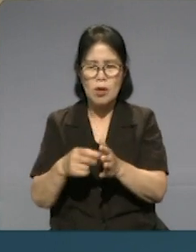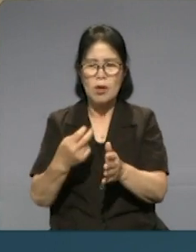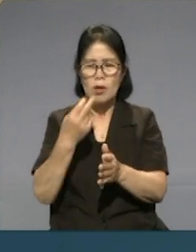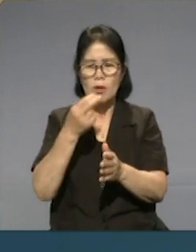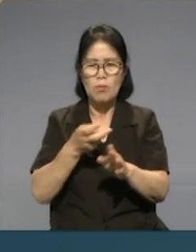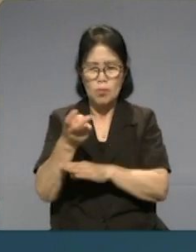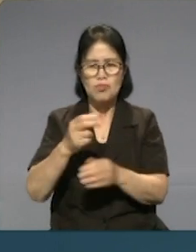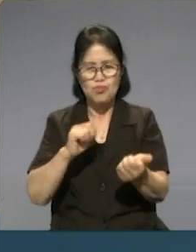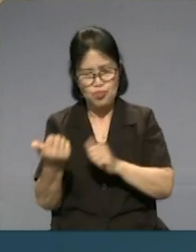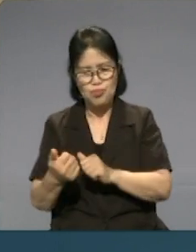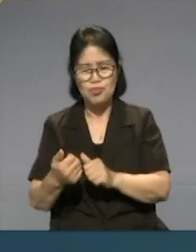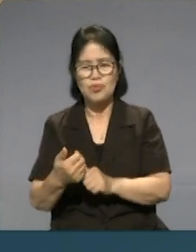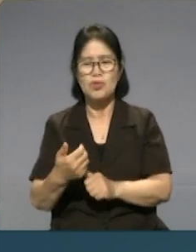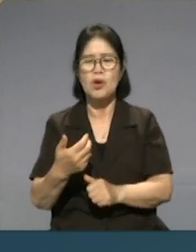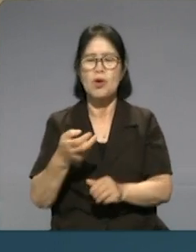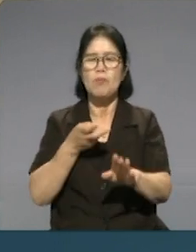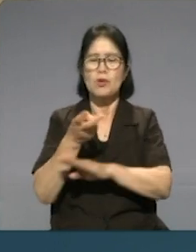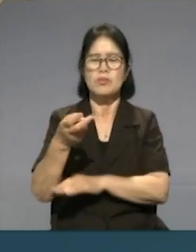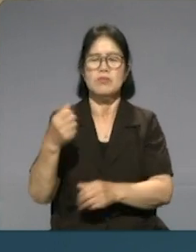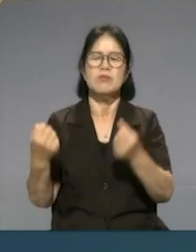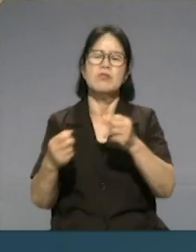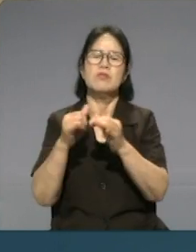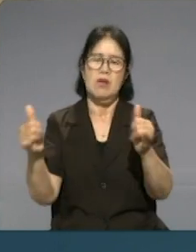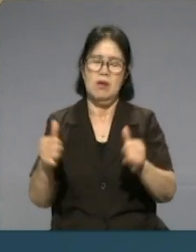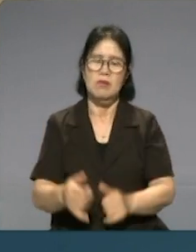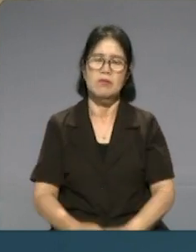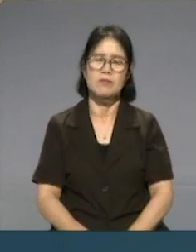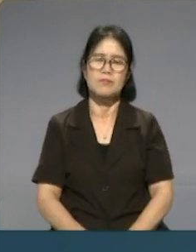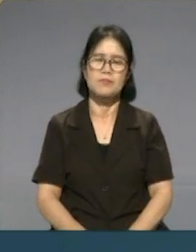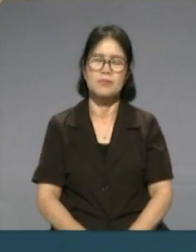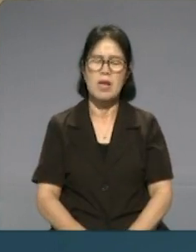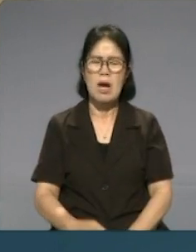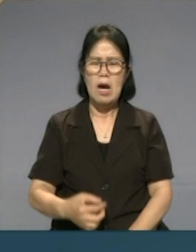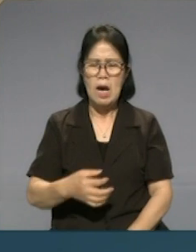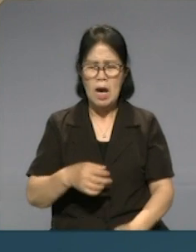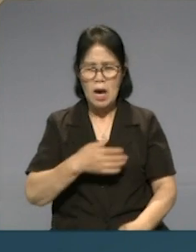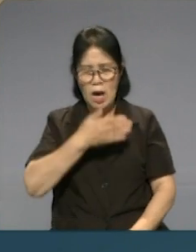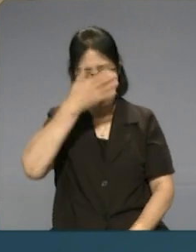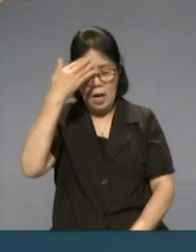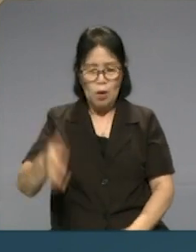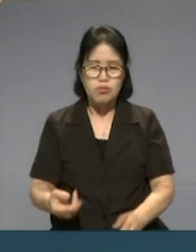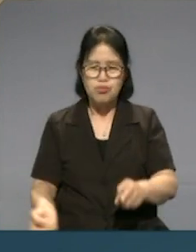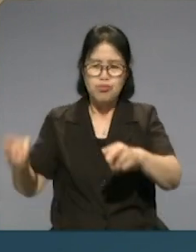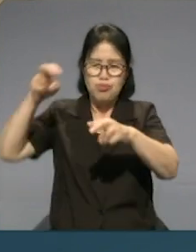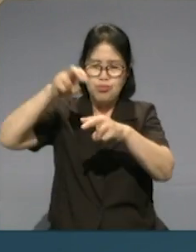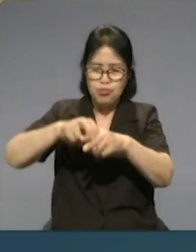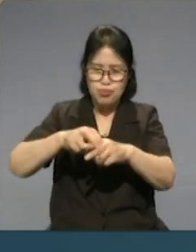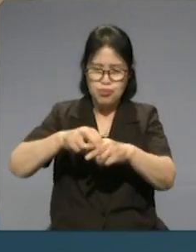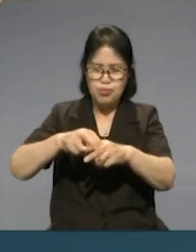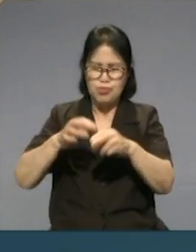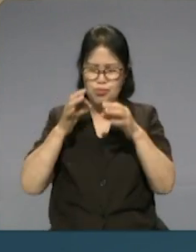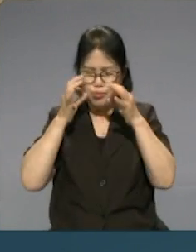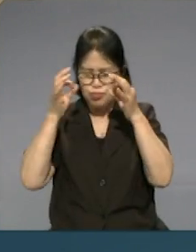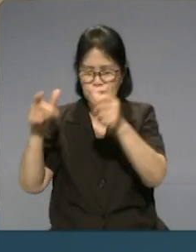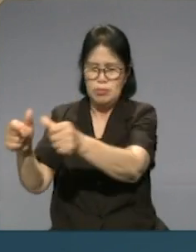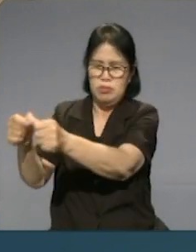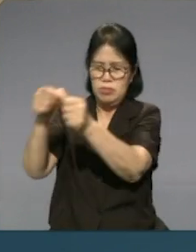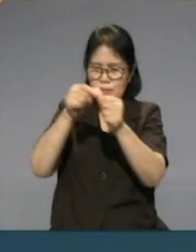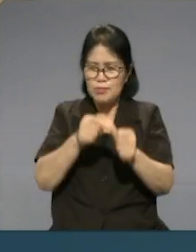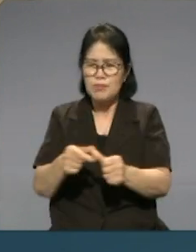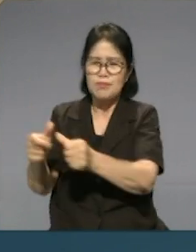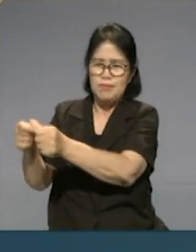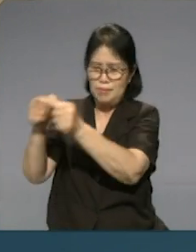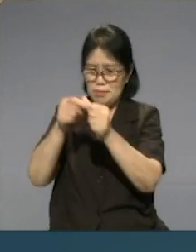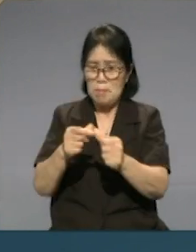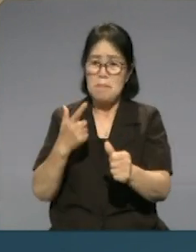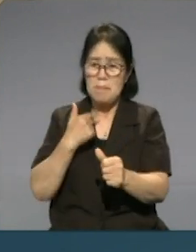잃은 747번 버스기사가 있었습니다. 간신히 화물차 위로 올라간 뒤 다시 죽을 힘을 다해 시민들을 구한 유병조 씨가